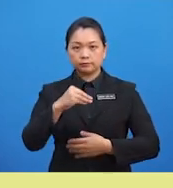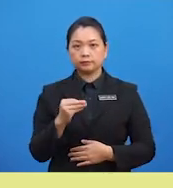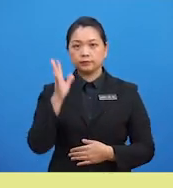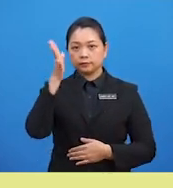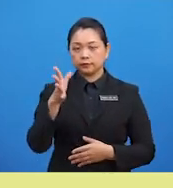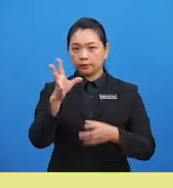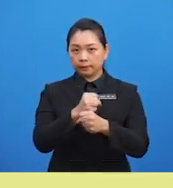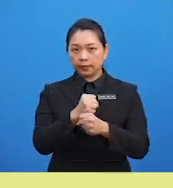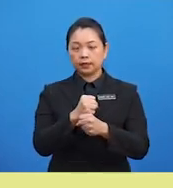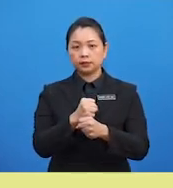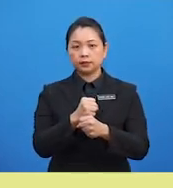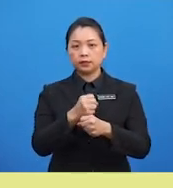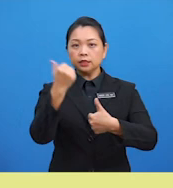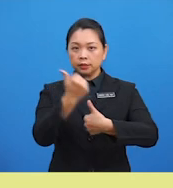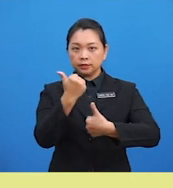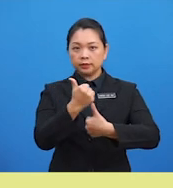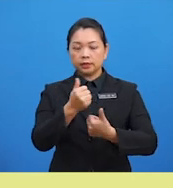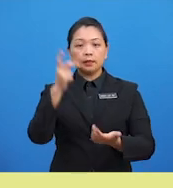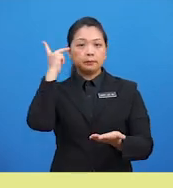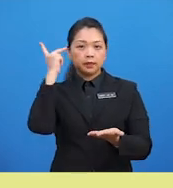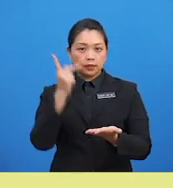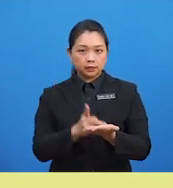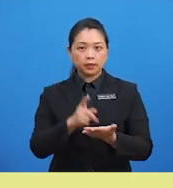pertama, mengenal pasti